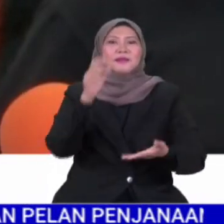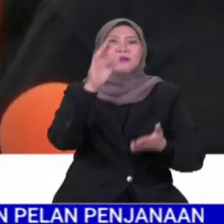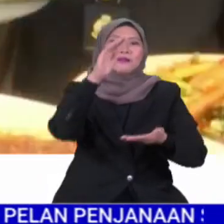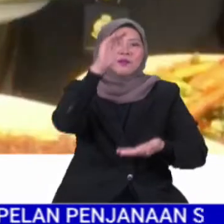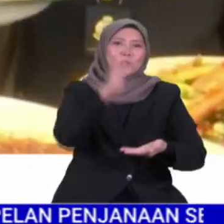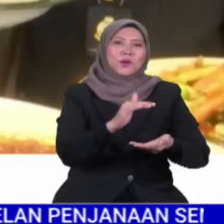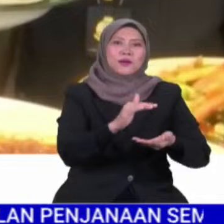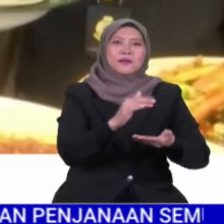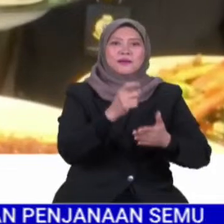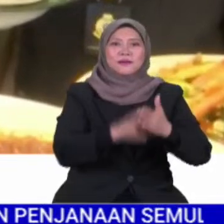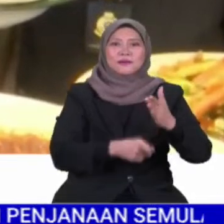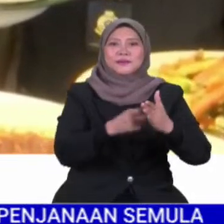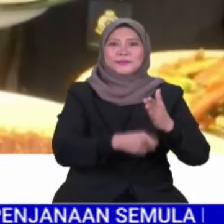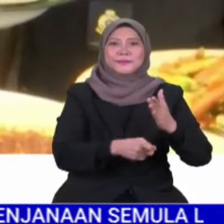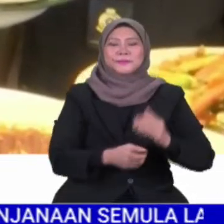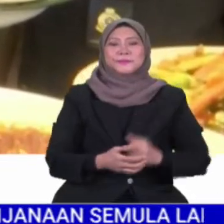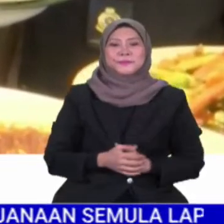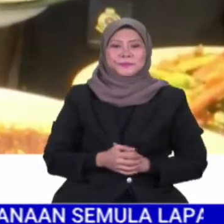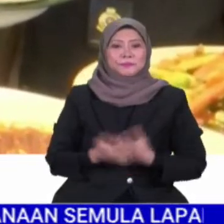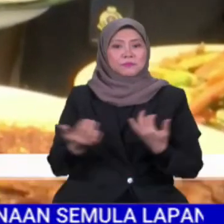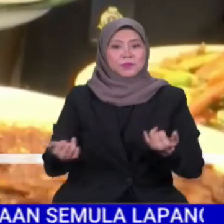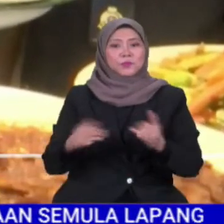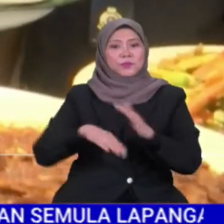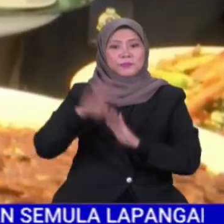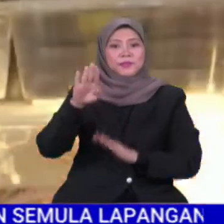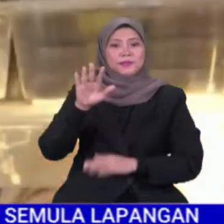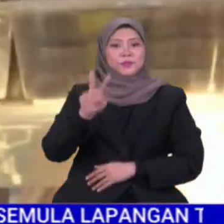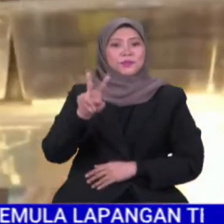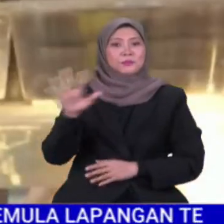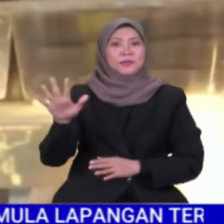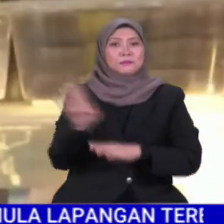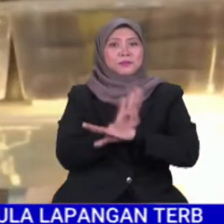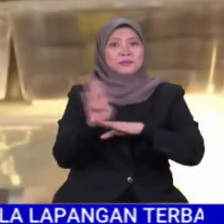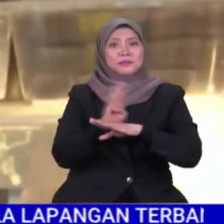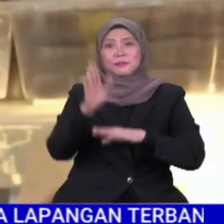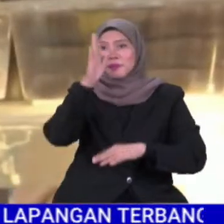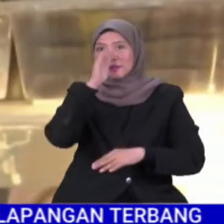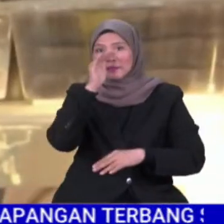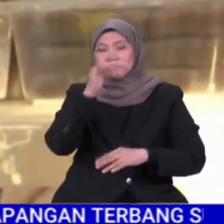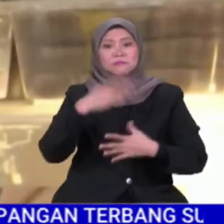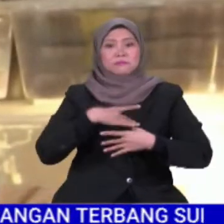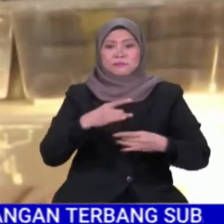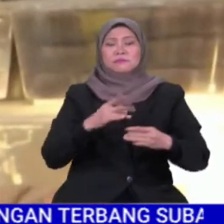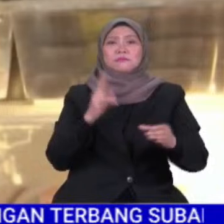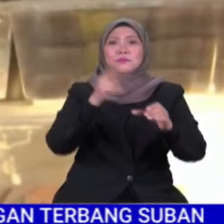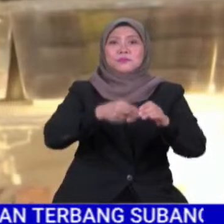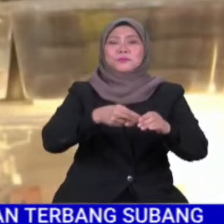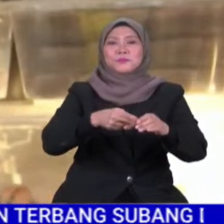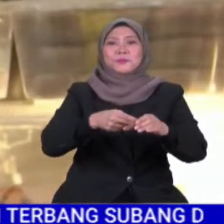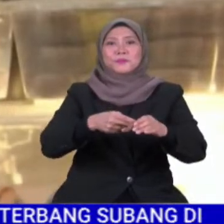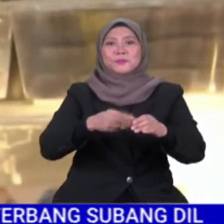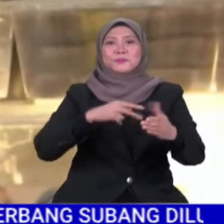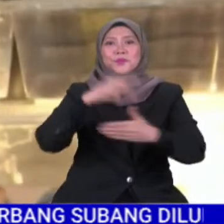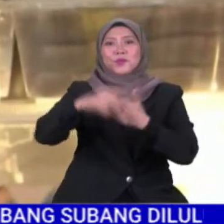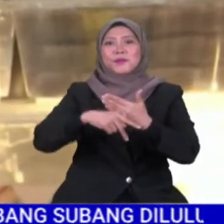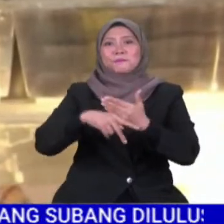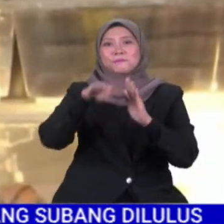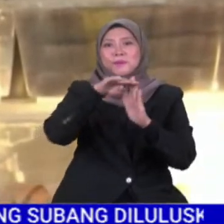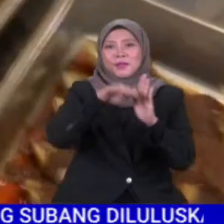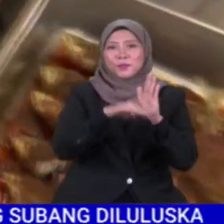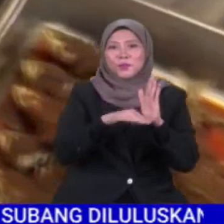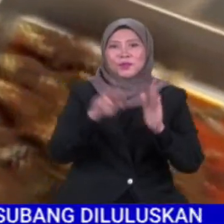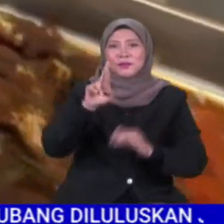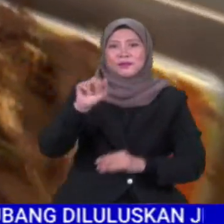menurunkan harga. Ketika ini, lebih 25 peniaga makanan di Melaka menyatakan minat untuk menyertai program Menu